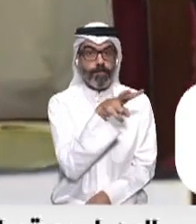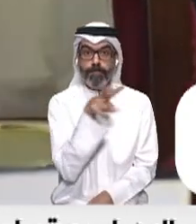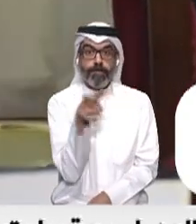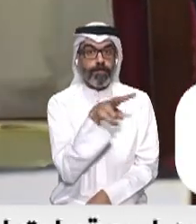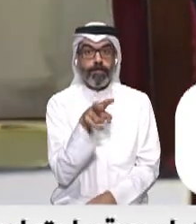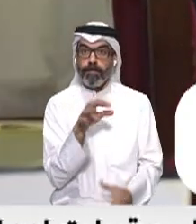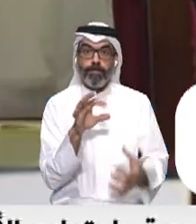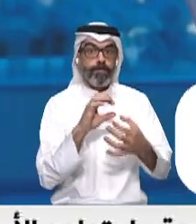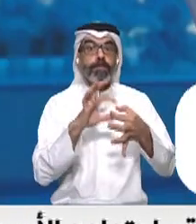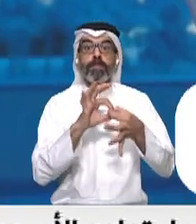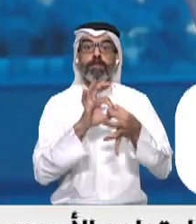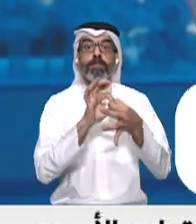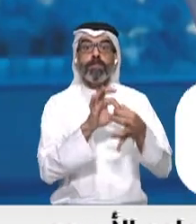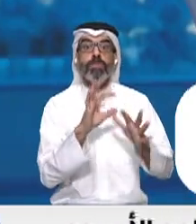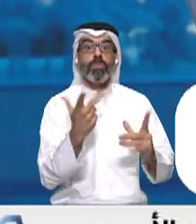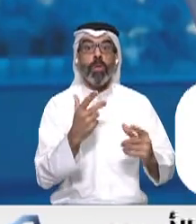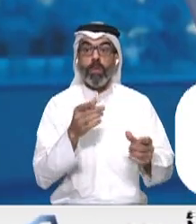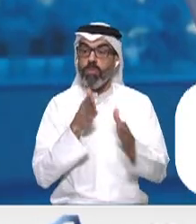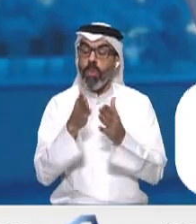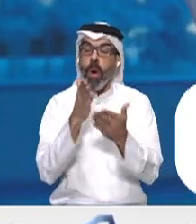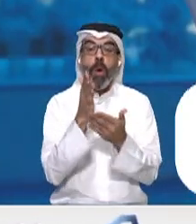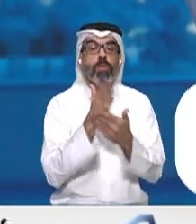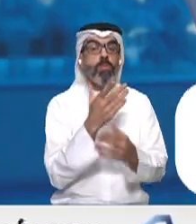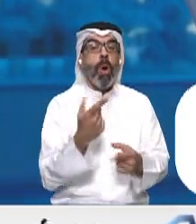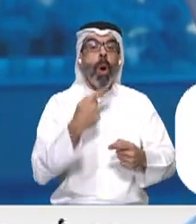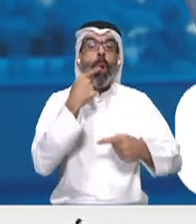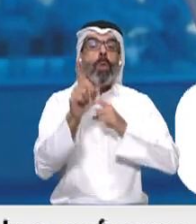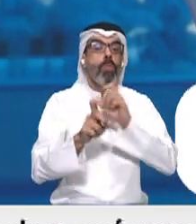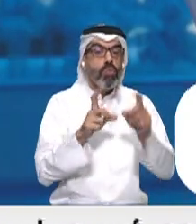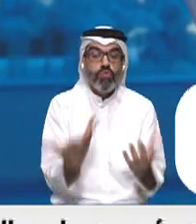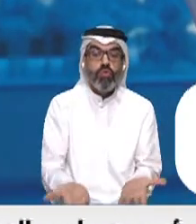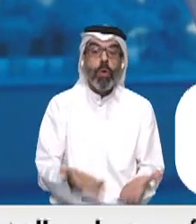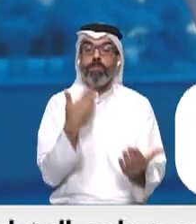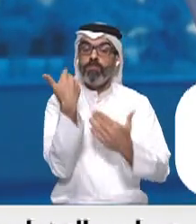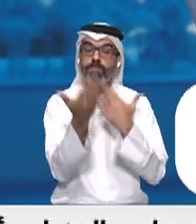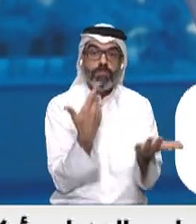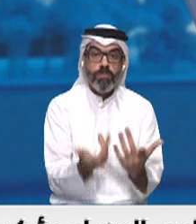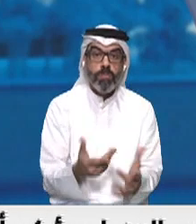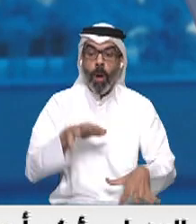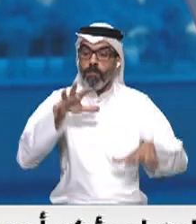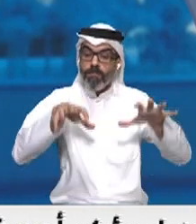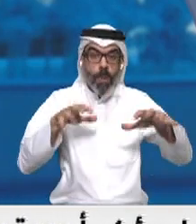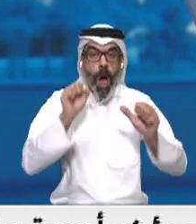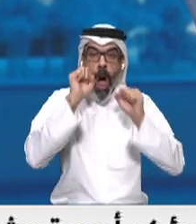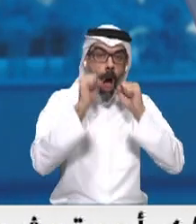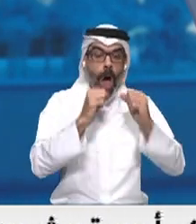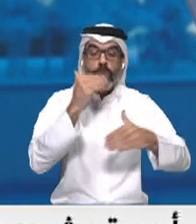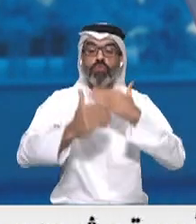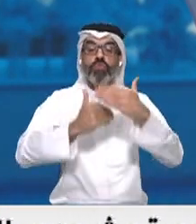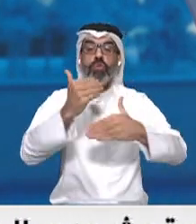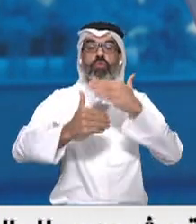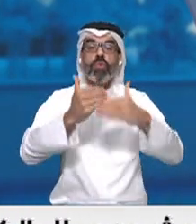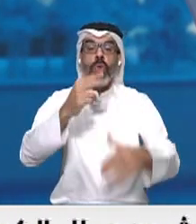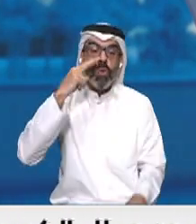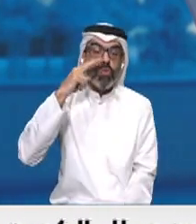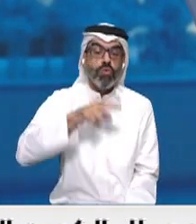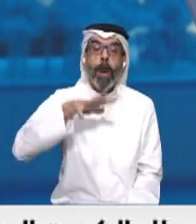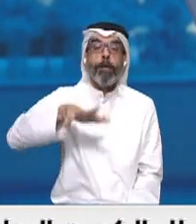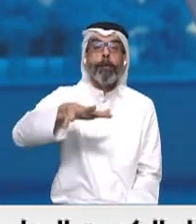المختلفه بينهما واطر تعزيزها ومناقشه المستجدات الاقليميه والدوليه والتطورات الت تشهدها المنطقه